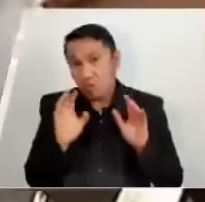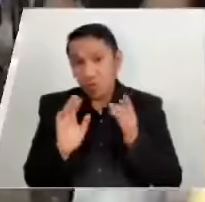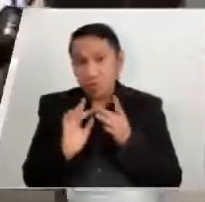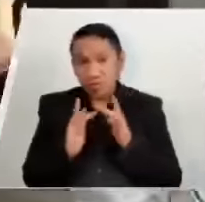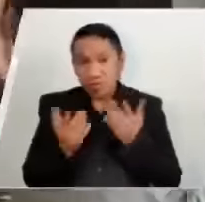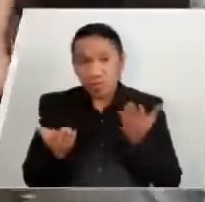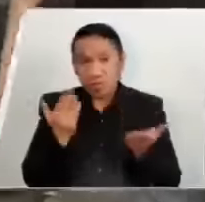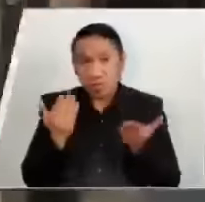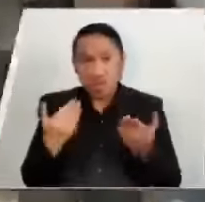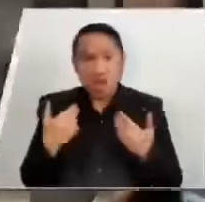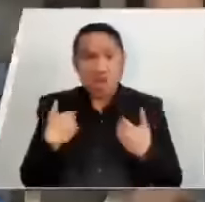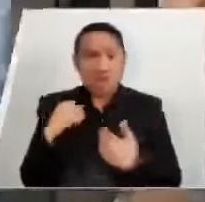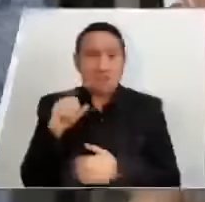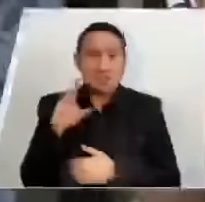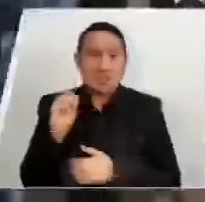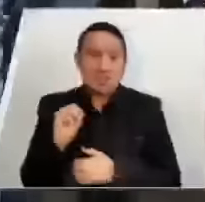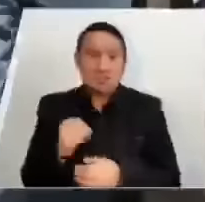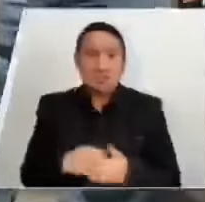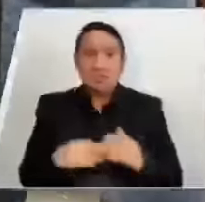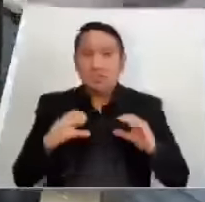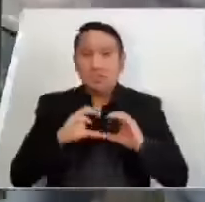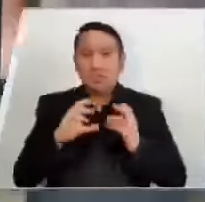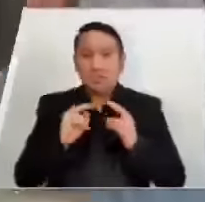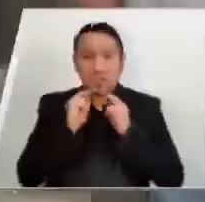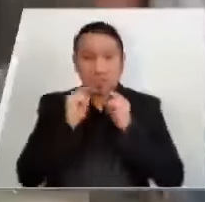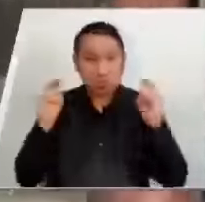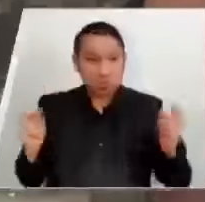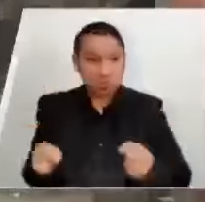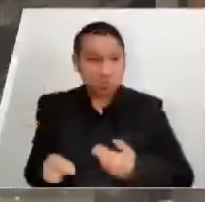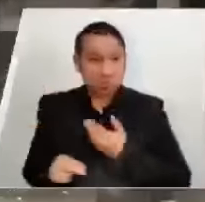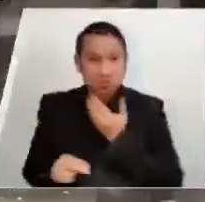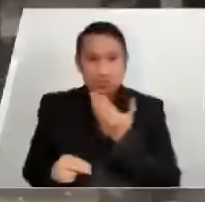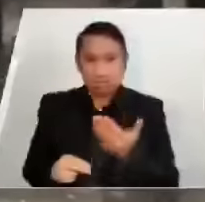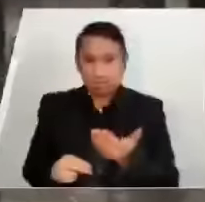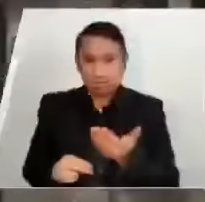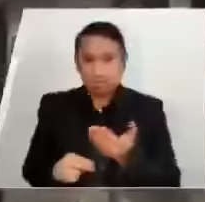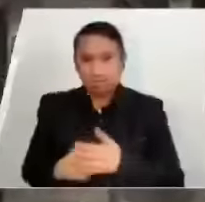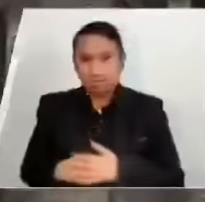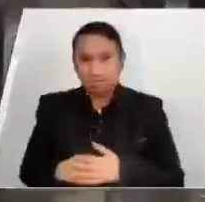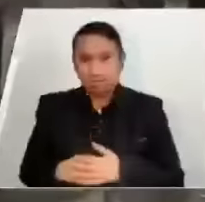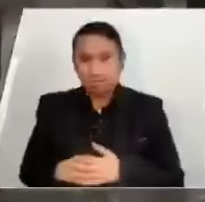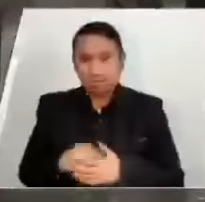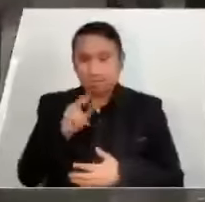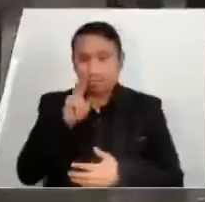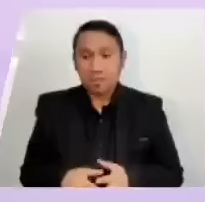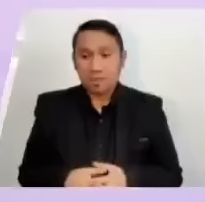ma-scam. Para sa GMA Integrated News, June Veneracion, ang inyong saksi.